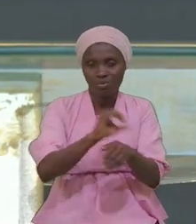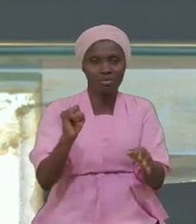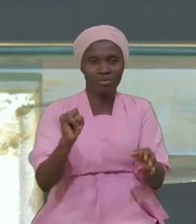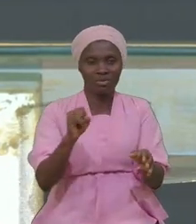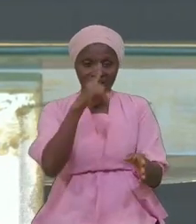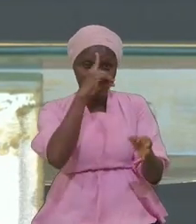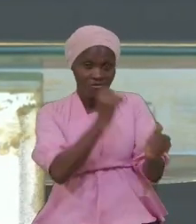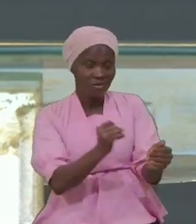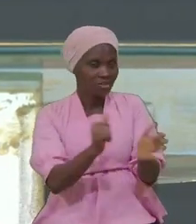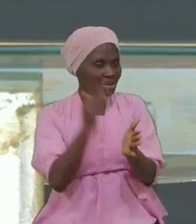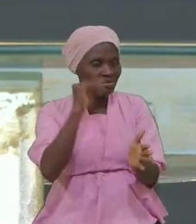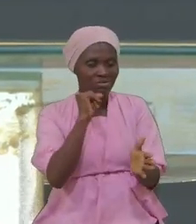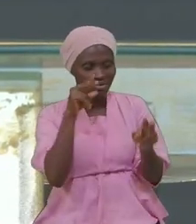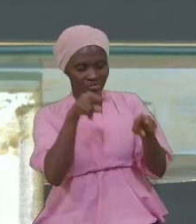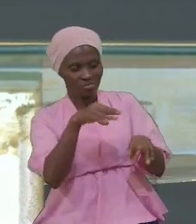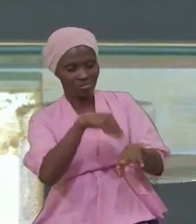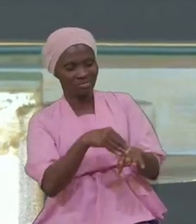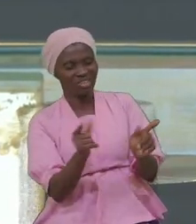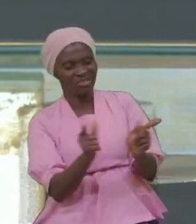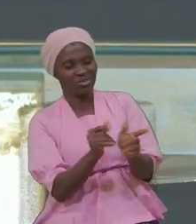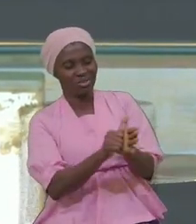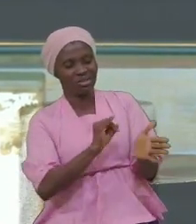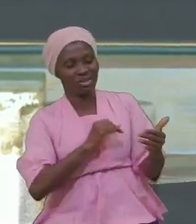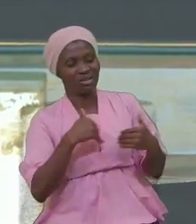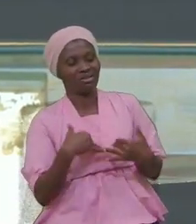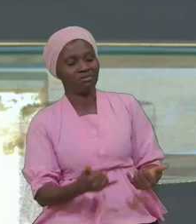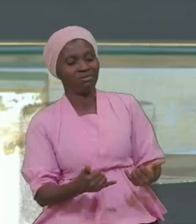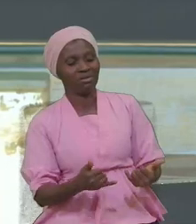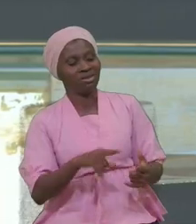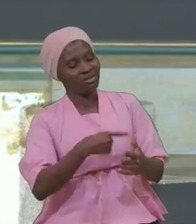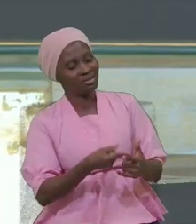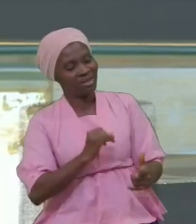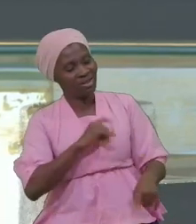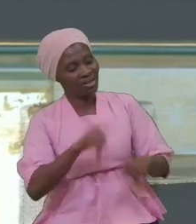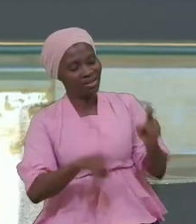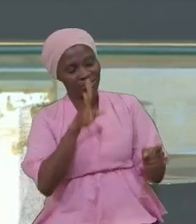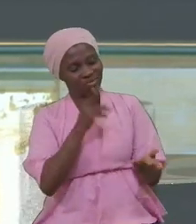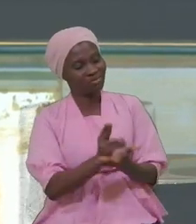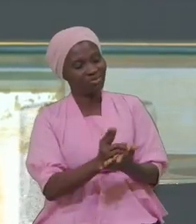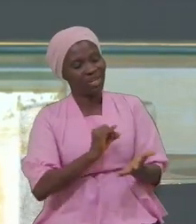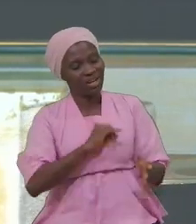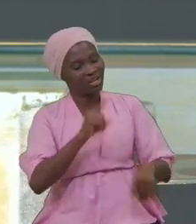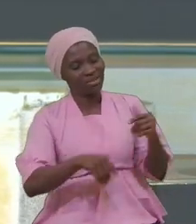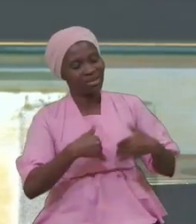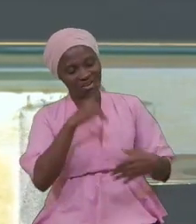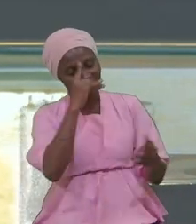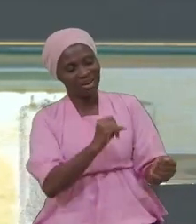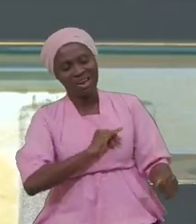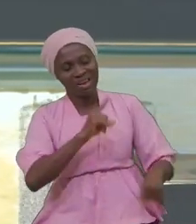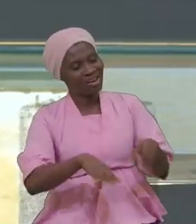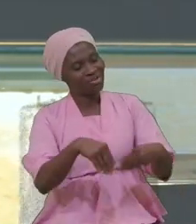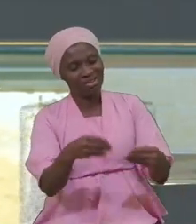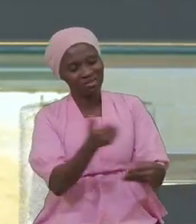regarder la petitesse de ce que j'ai et que je ne peux plus être fidèle, je ne peux rien donner à